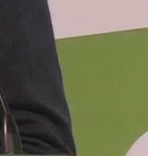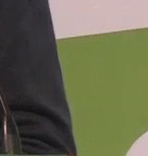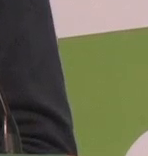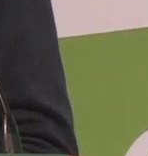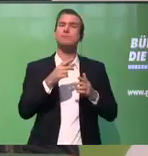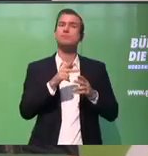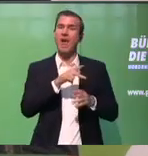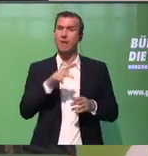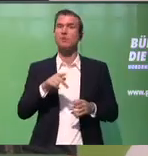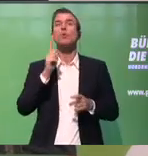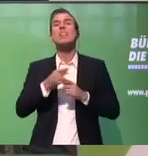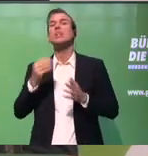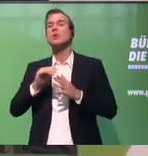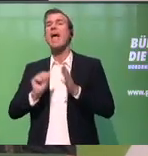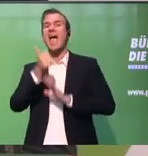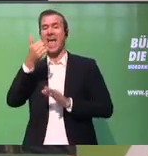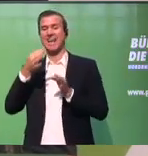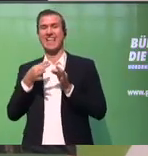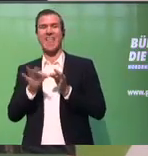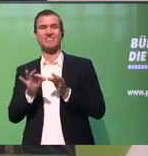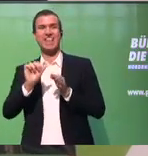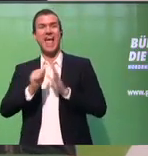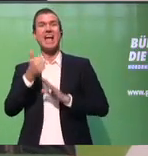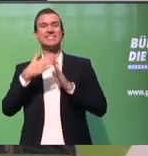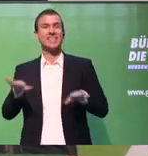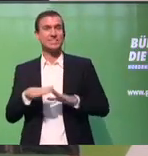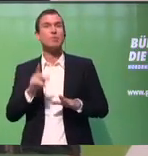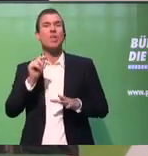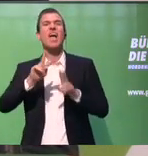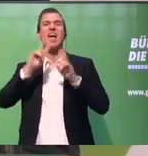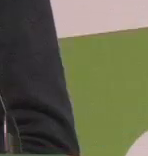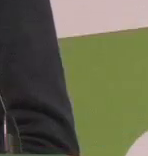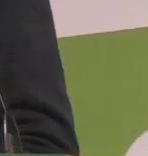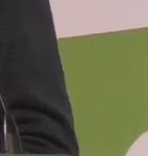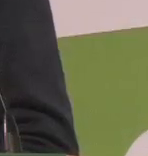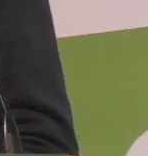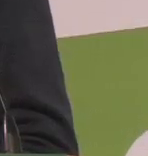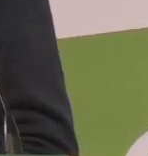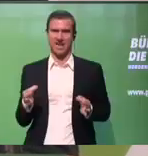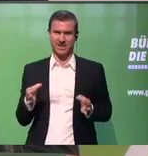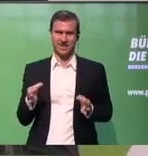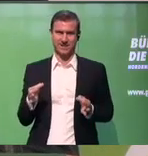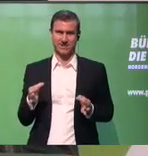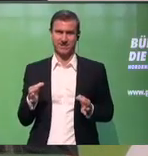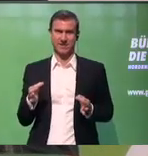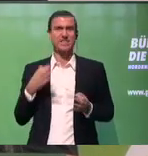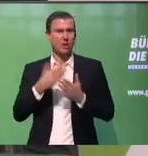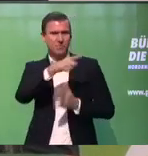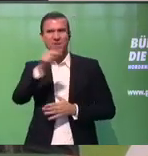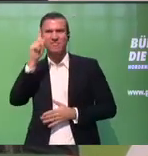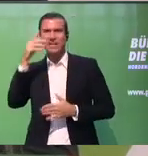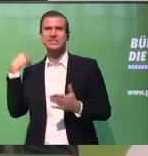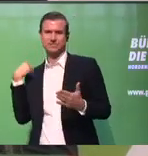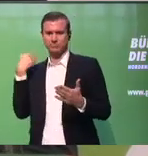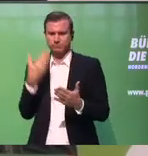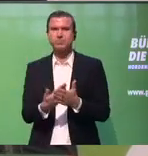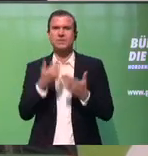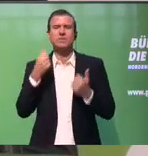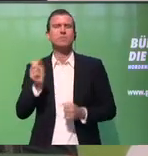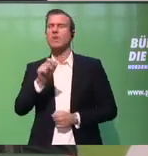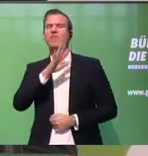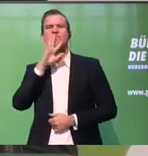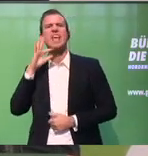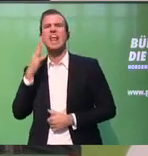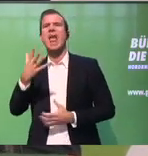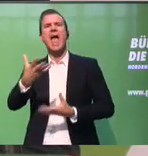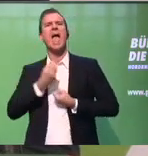Dezember, der 1. Advent, aber eben auch der Welt-AIDS-Tag. Und wir haben ja heute, wir wissen ja, dass bis heute sehr, sehr viele Menschen mit HIV oder